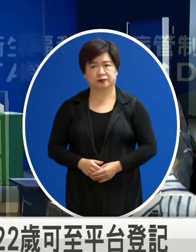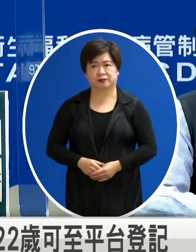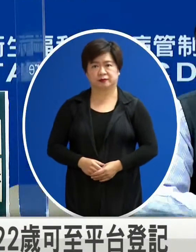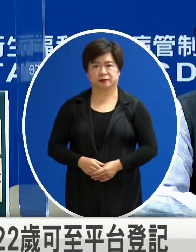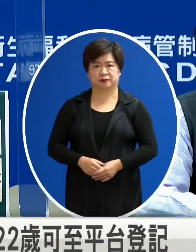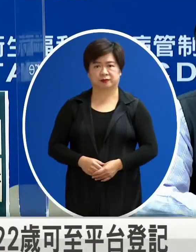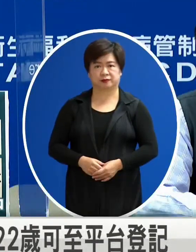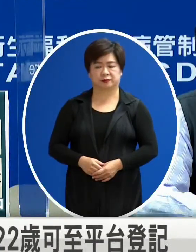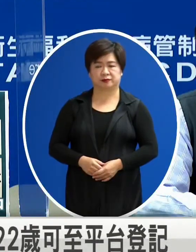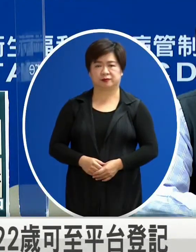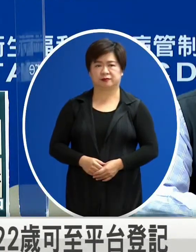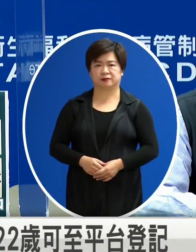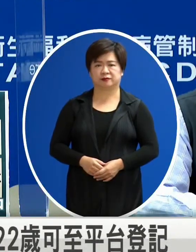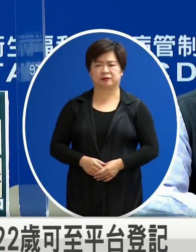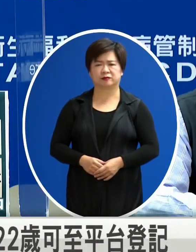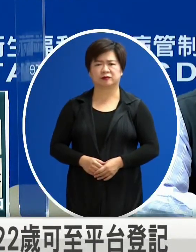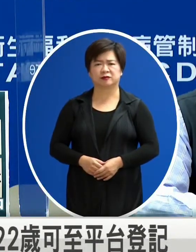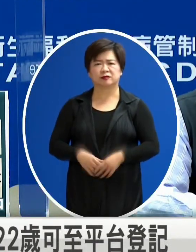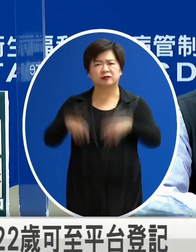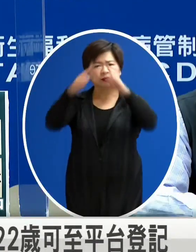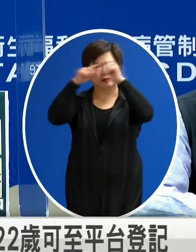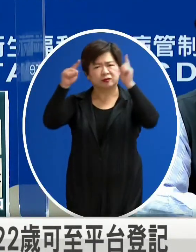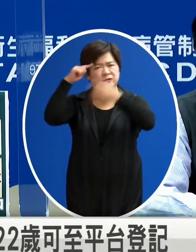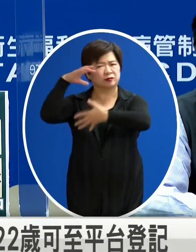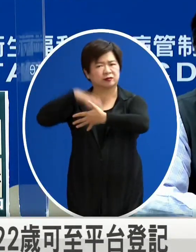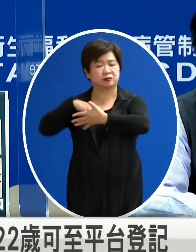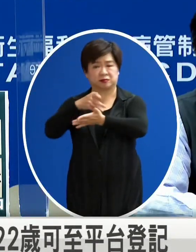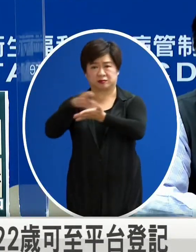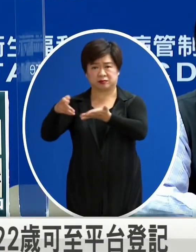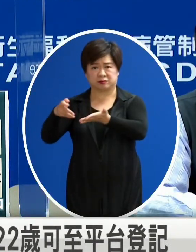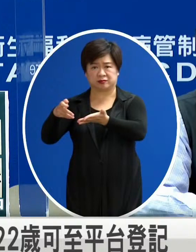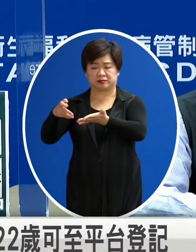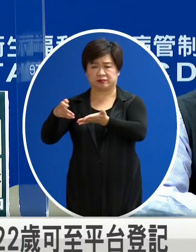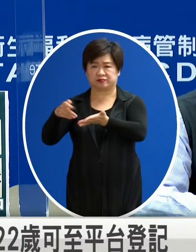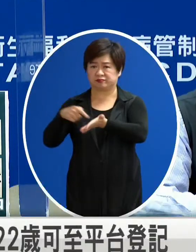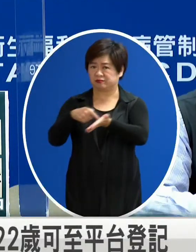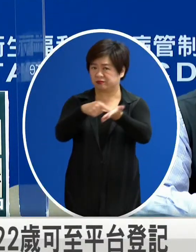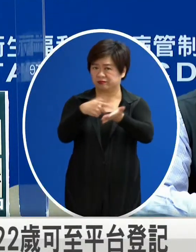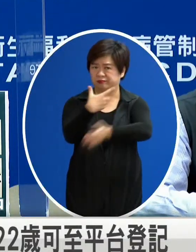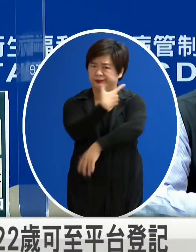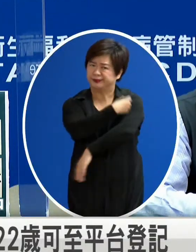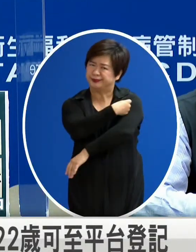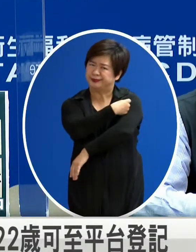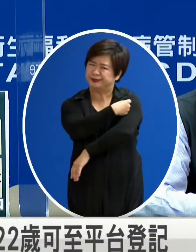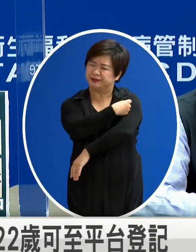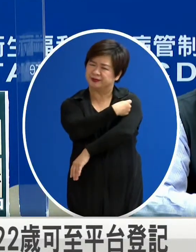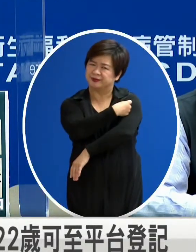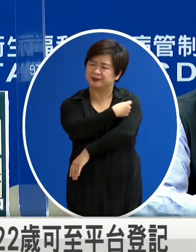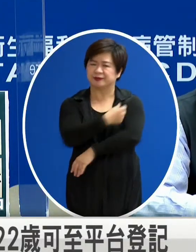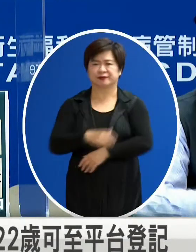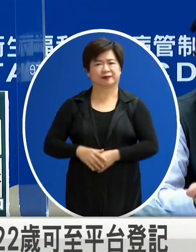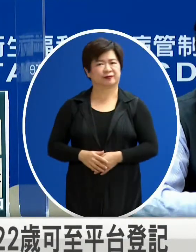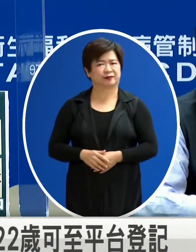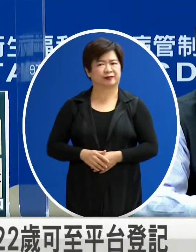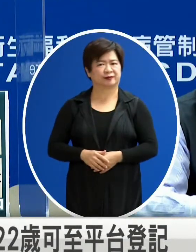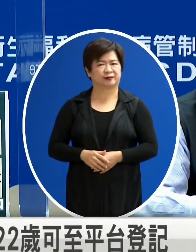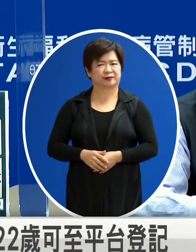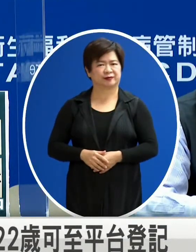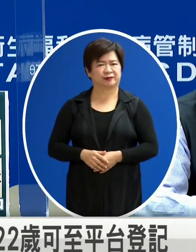吗？ 学校大学生里面造册施打，不见得